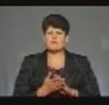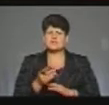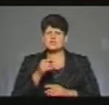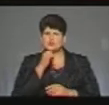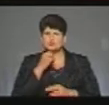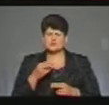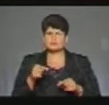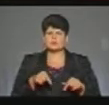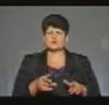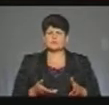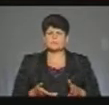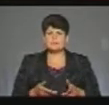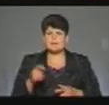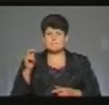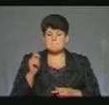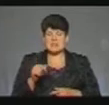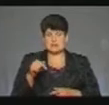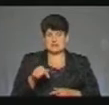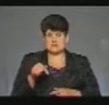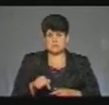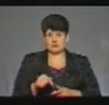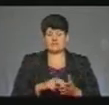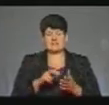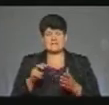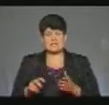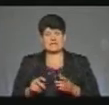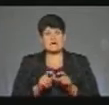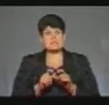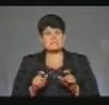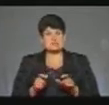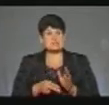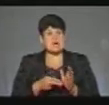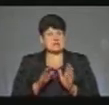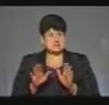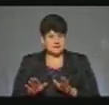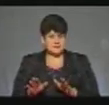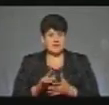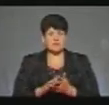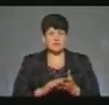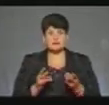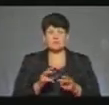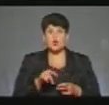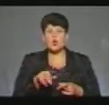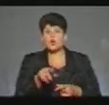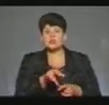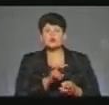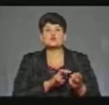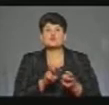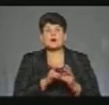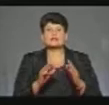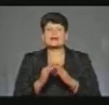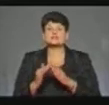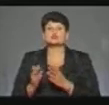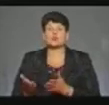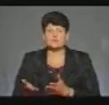сюди? Приїхали сюди, висадили на станції, ось, і далі треба було ходити шукати житло.